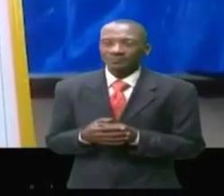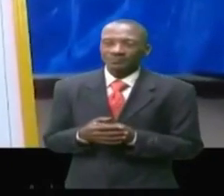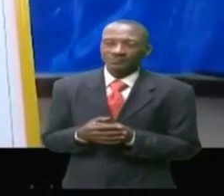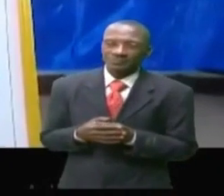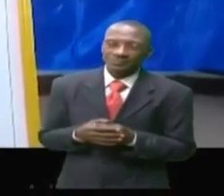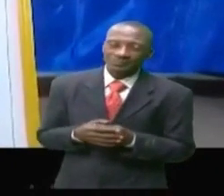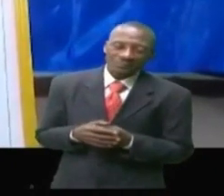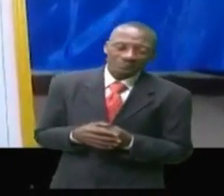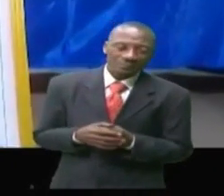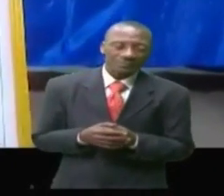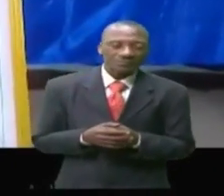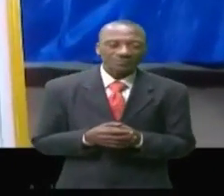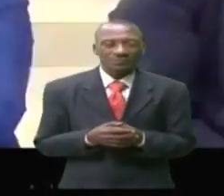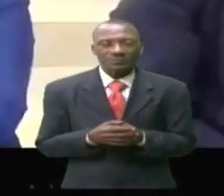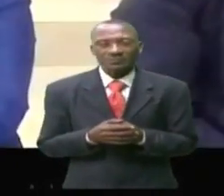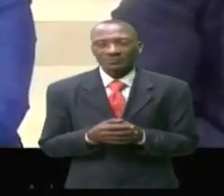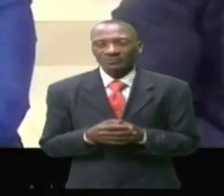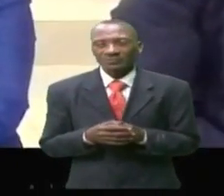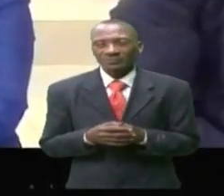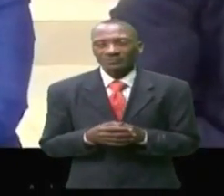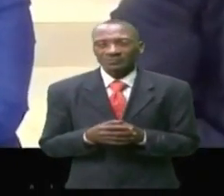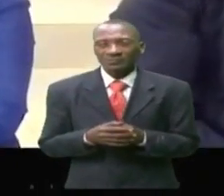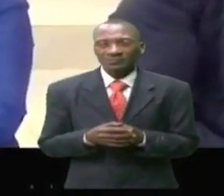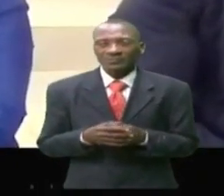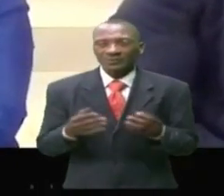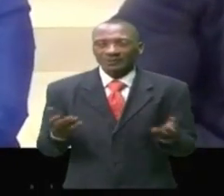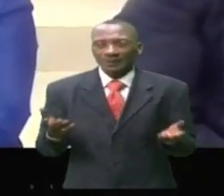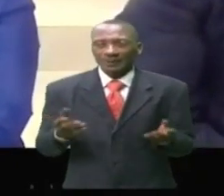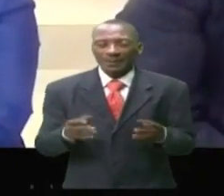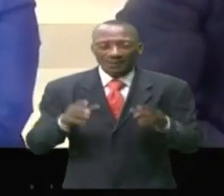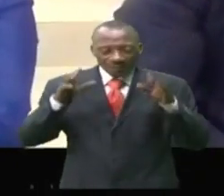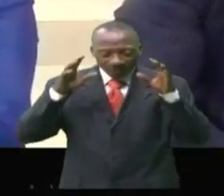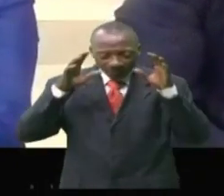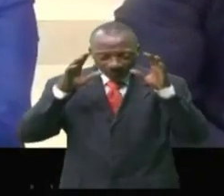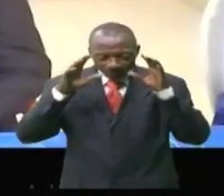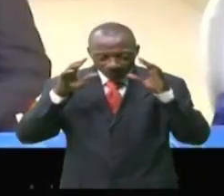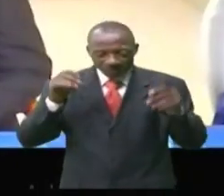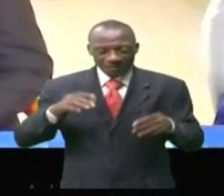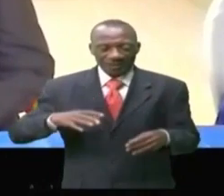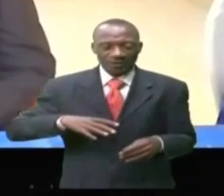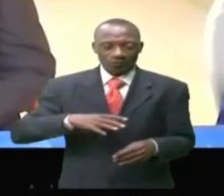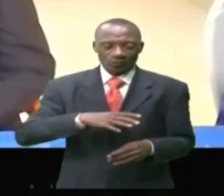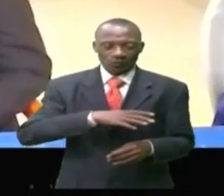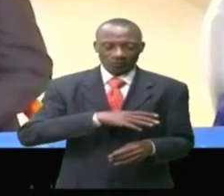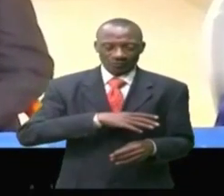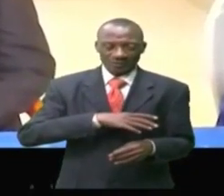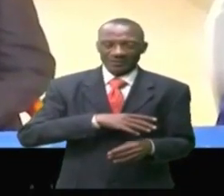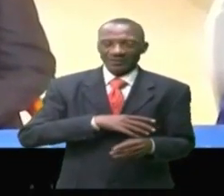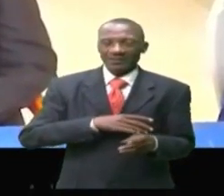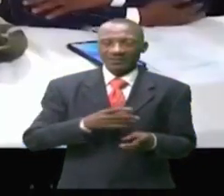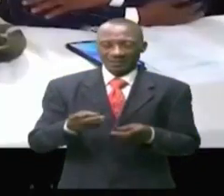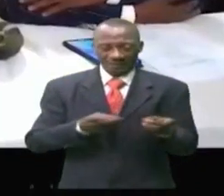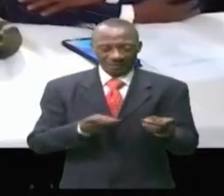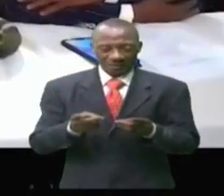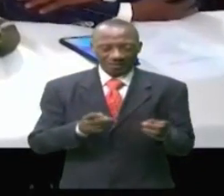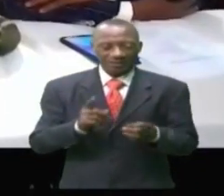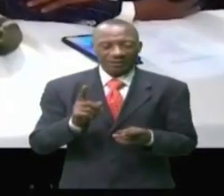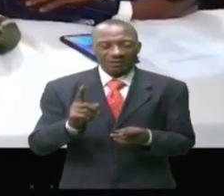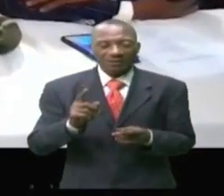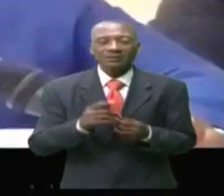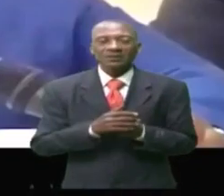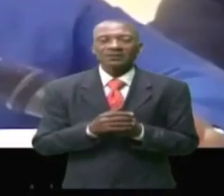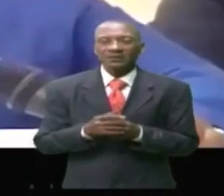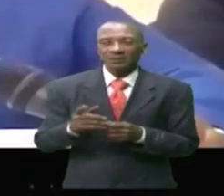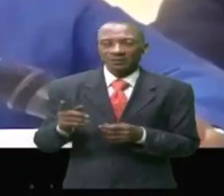secrétaire général au développement rural et le président du comité de pilotage du projet d'appui au développement intégré de l'économie